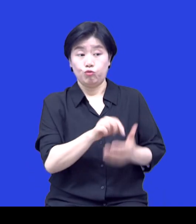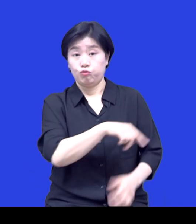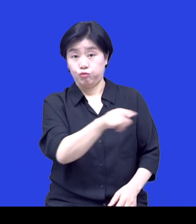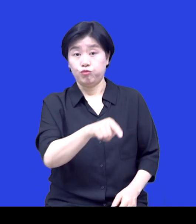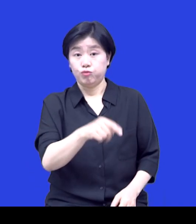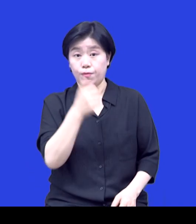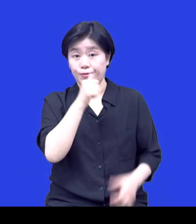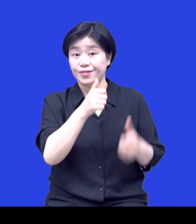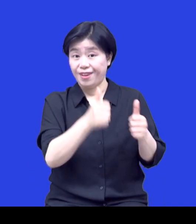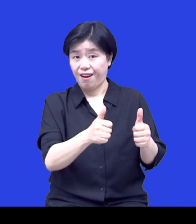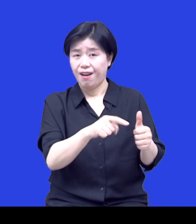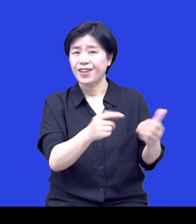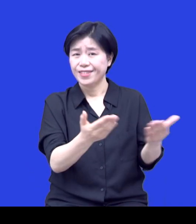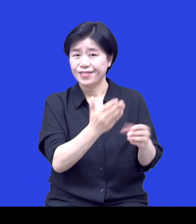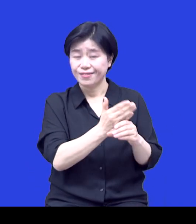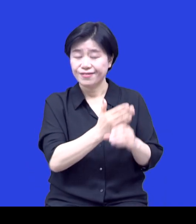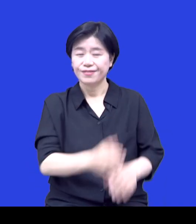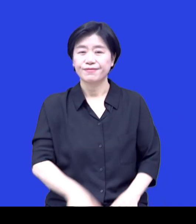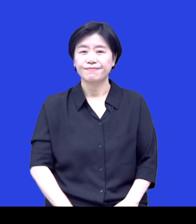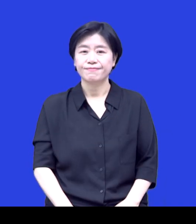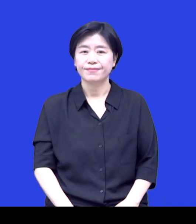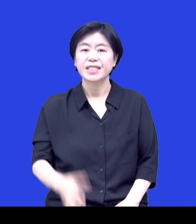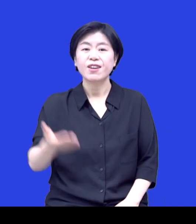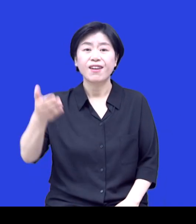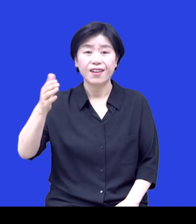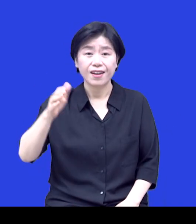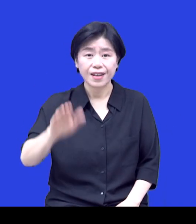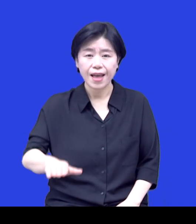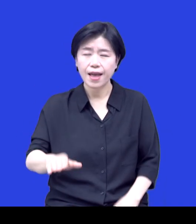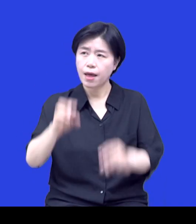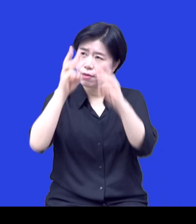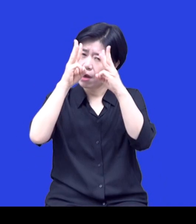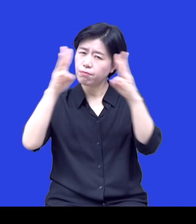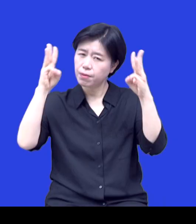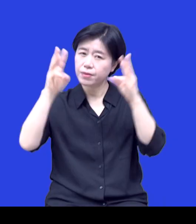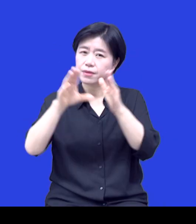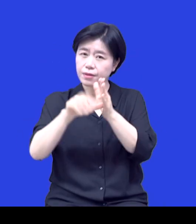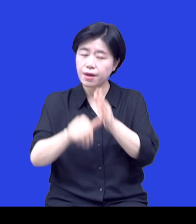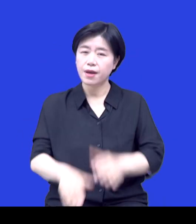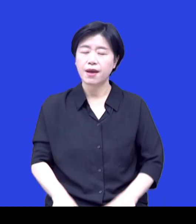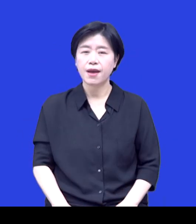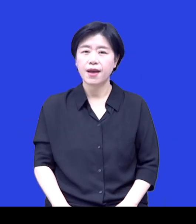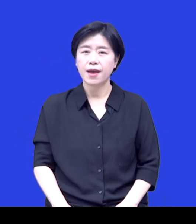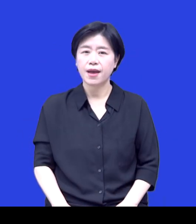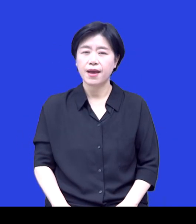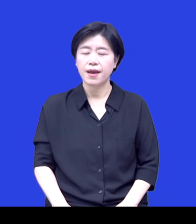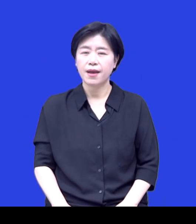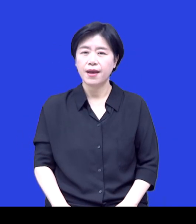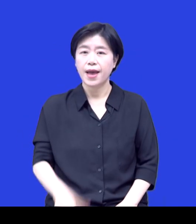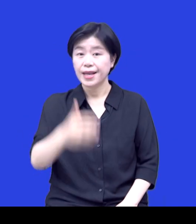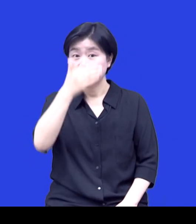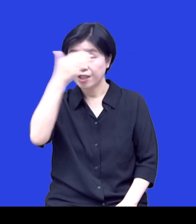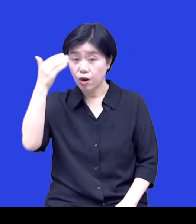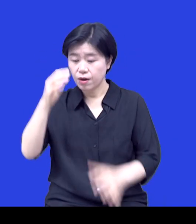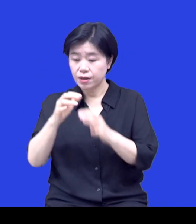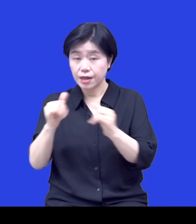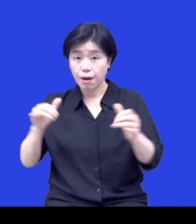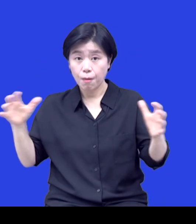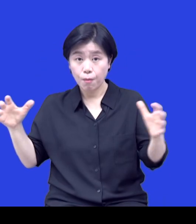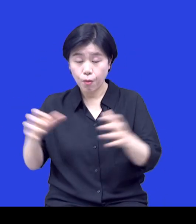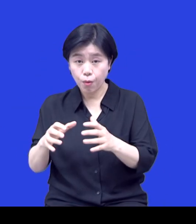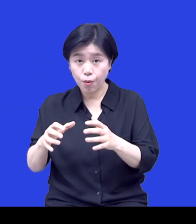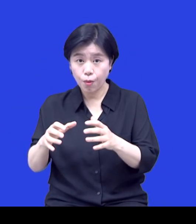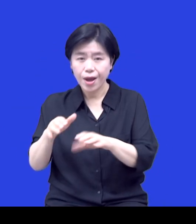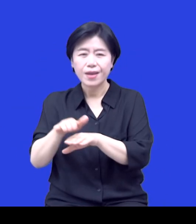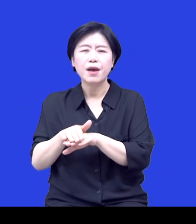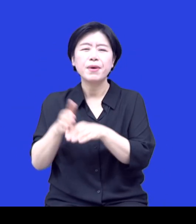대학교 3학년 그 미주 지역 CCC 또 수양회에서 운명이 갈렸죠. 네. 왜요?